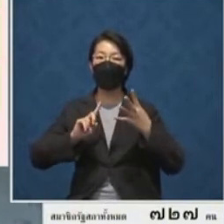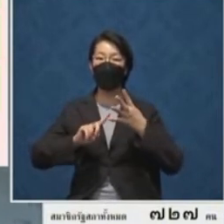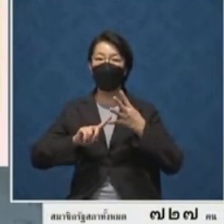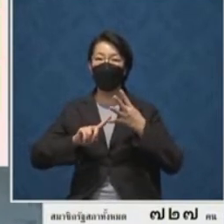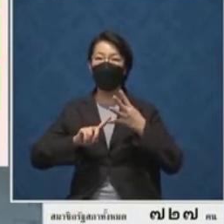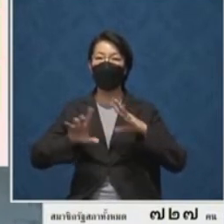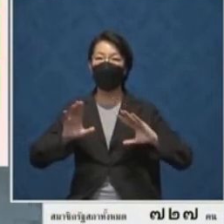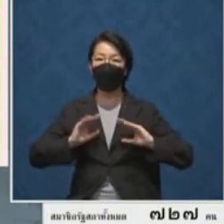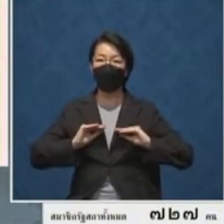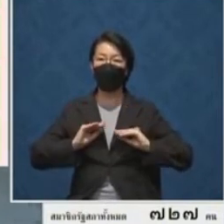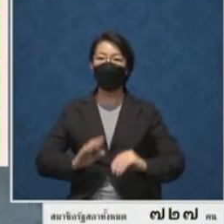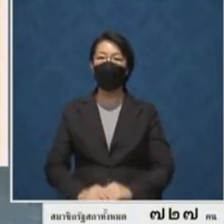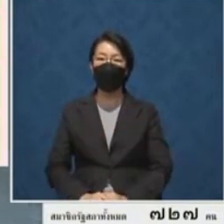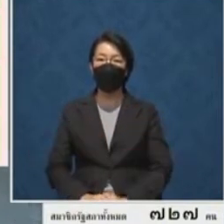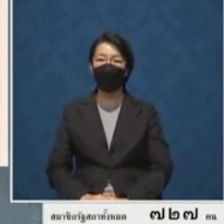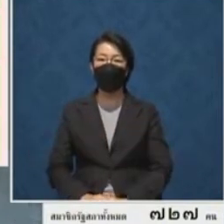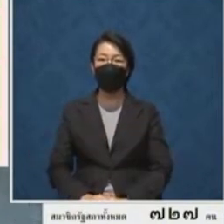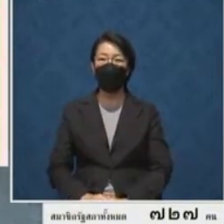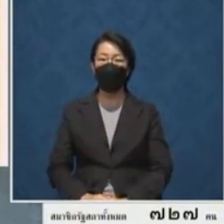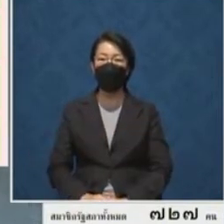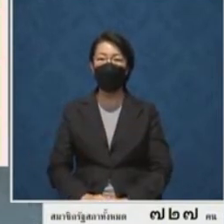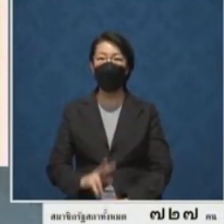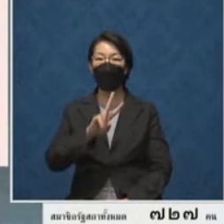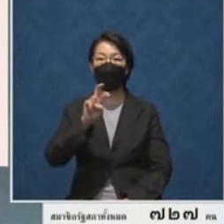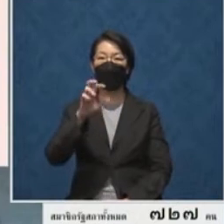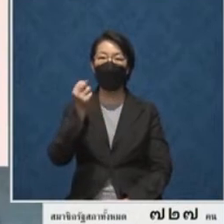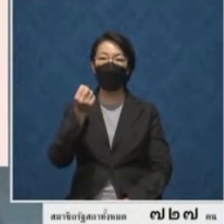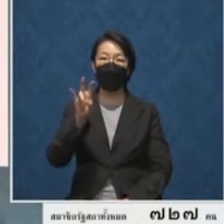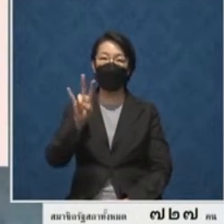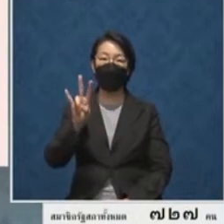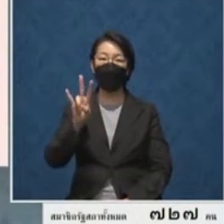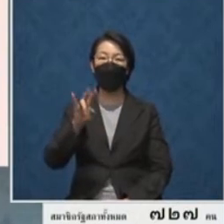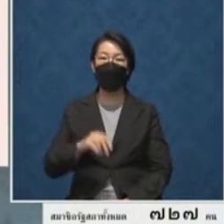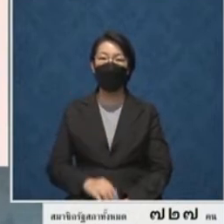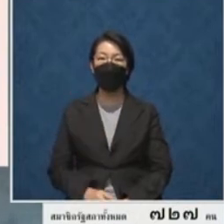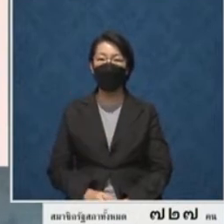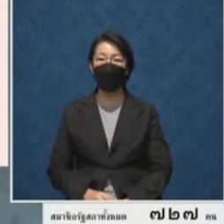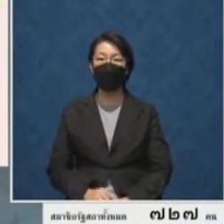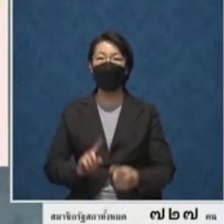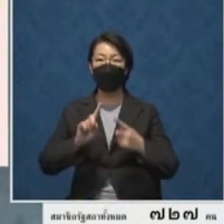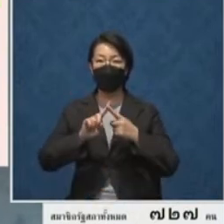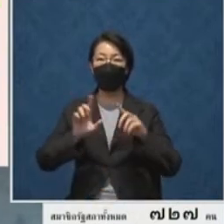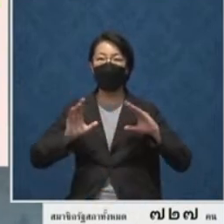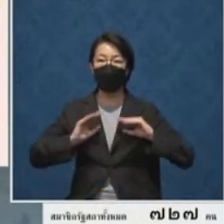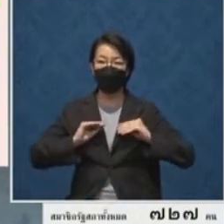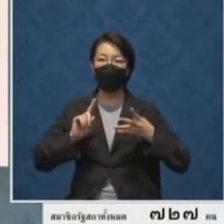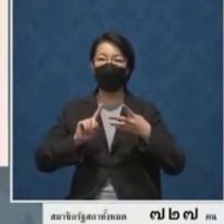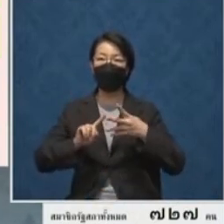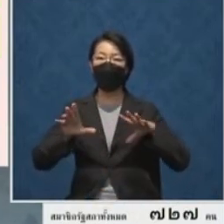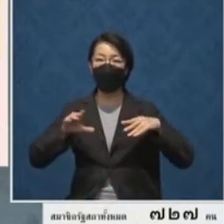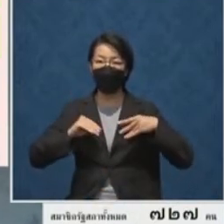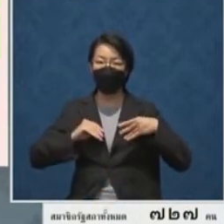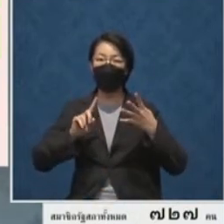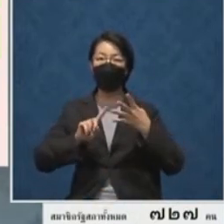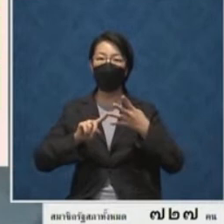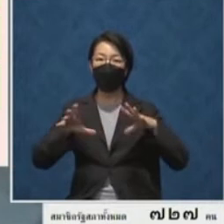การ 217นายธนยศทิมสุวรรณ 1รับหลักการ2รับหลักการ3รับหลักการ